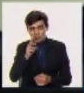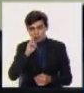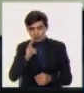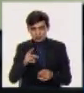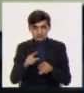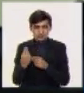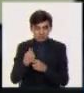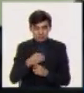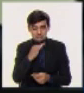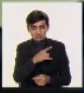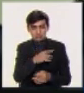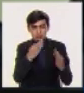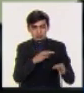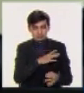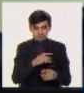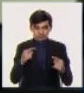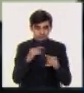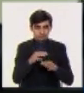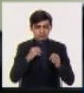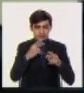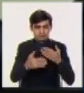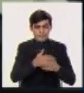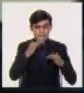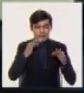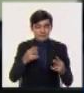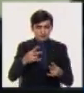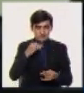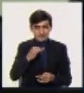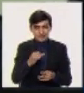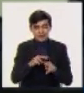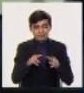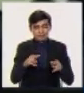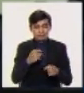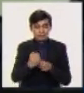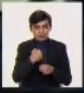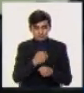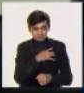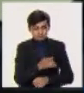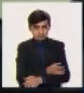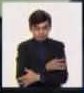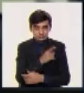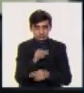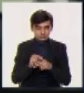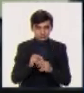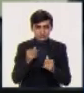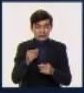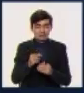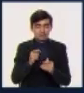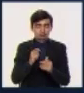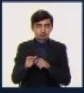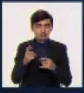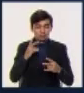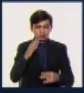мы считаем, что это несоразмерное наказание, и здесь нужно именно за побои вносить криминализацию.